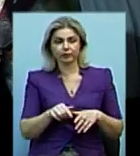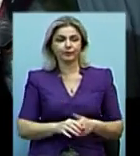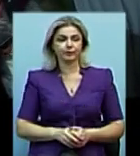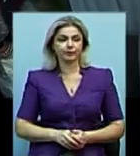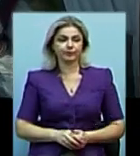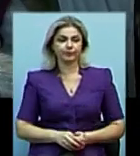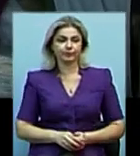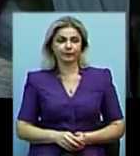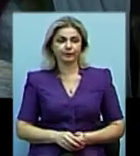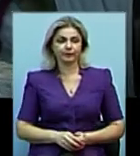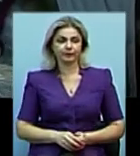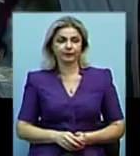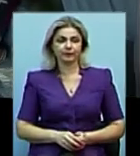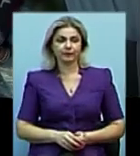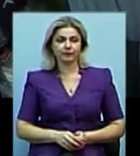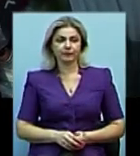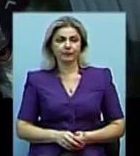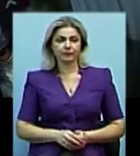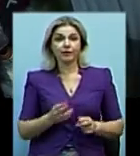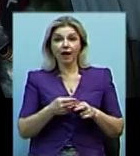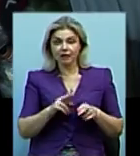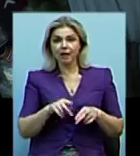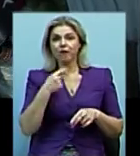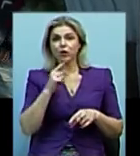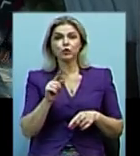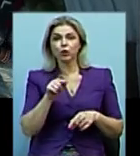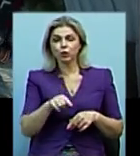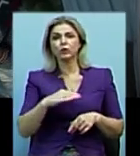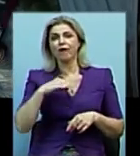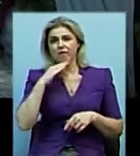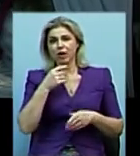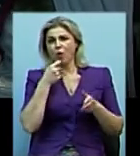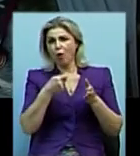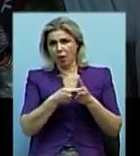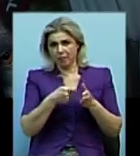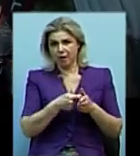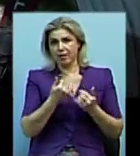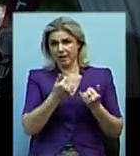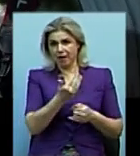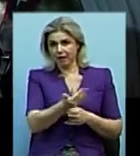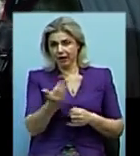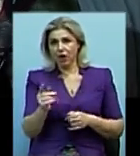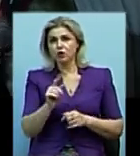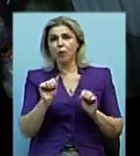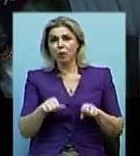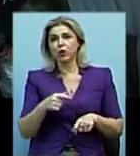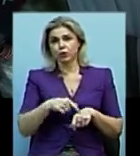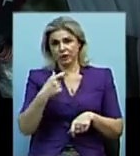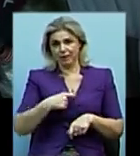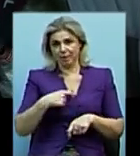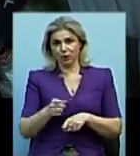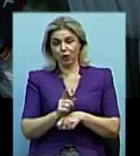спостерігається досить велика кількість лелек. Це говорить про те, що тут достатня кормова база для них, щоб вони могли себе нормально